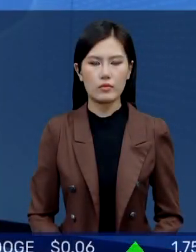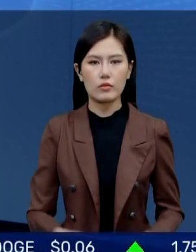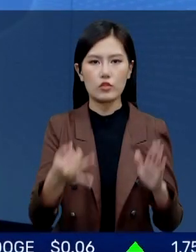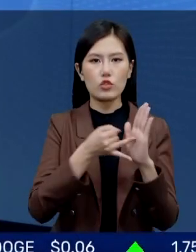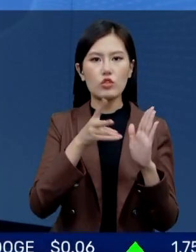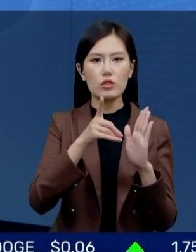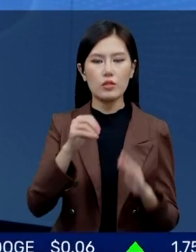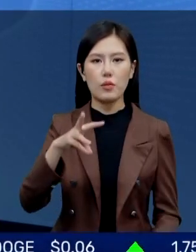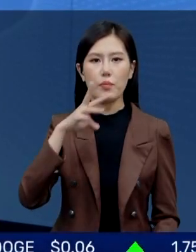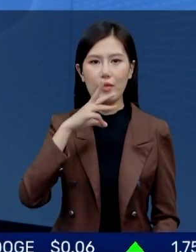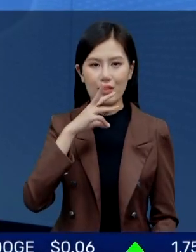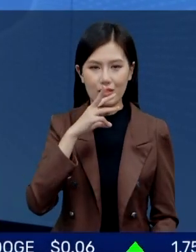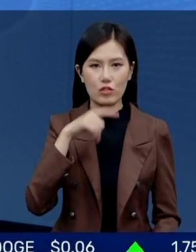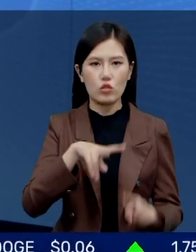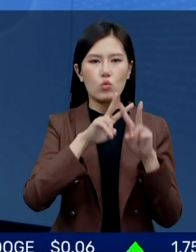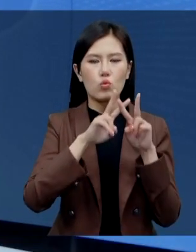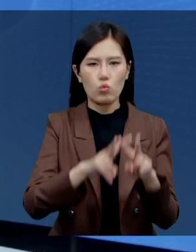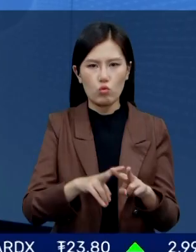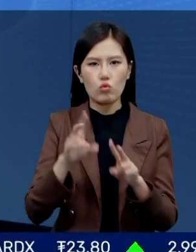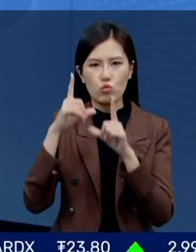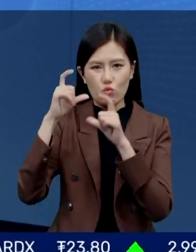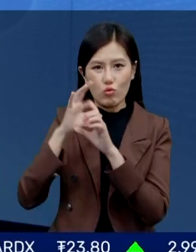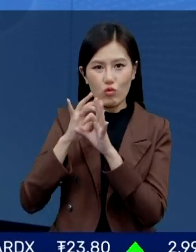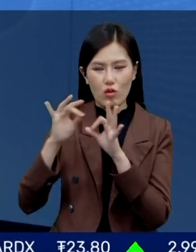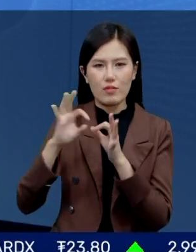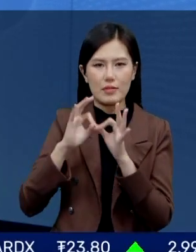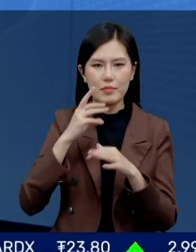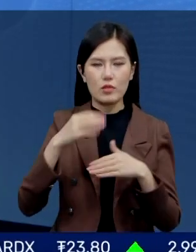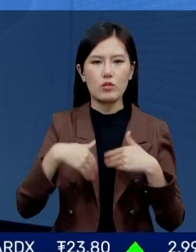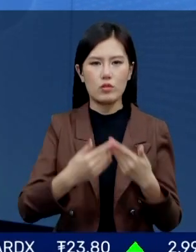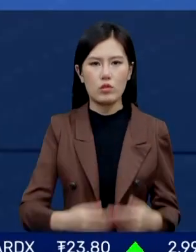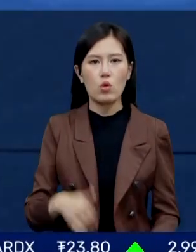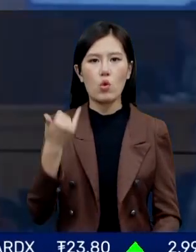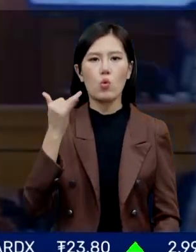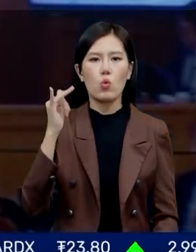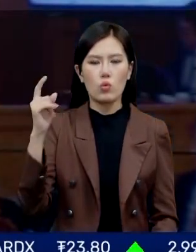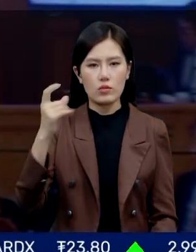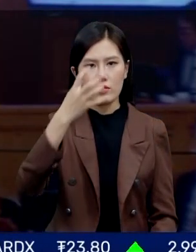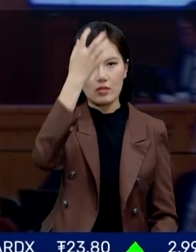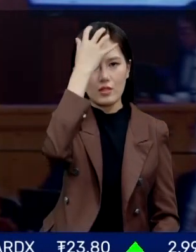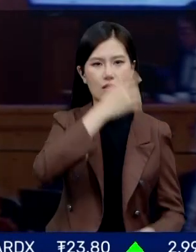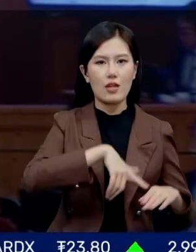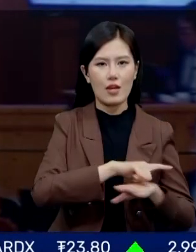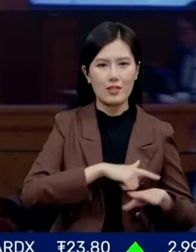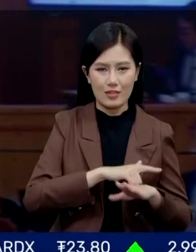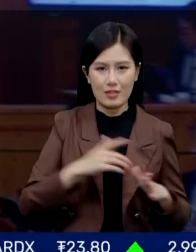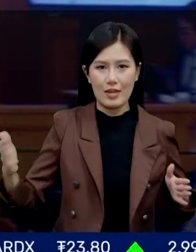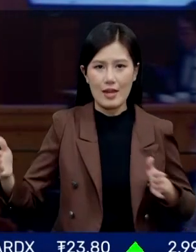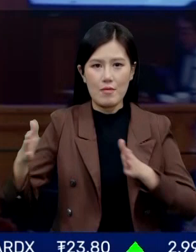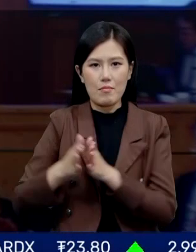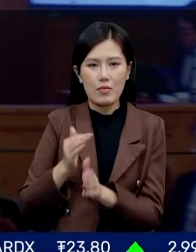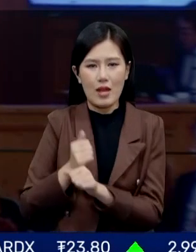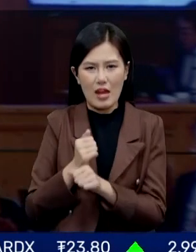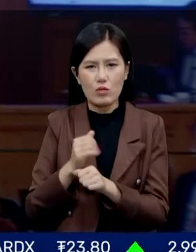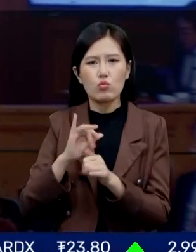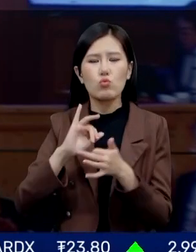Далаар мэдээллийн хөтөлбөр сая дурдсан болон бусад мэдээгээр үргэлжилж байна. Улс их хурал засгийн газар татварын цогц шинжилэл хийхээр хамтран ажиллаж